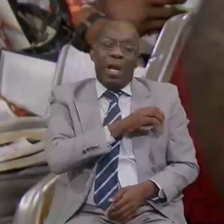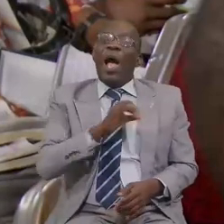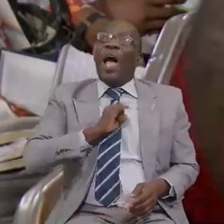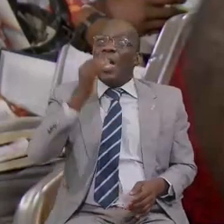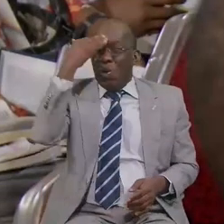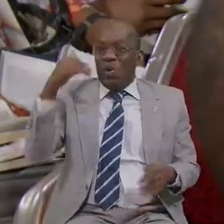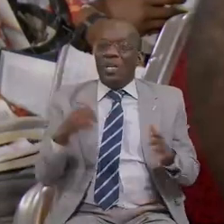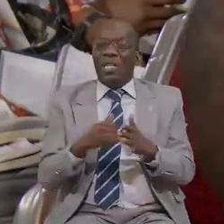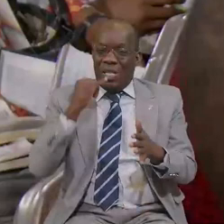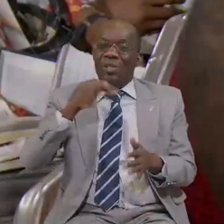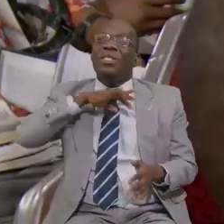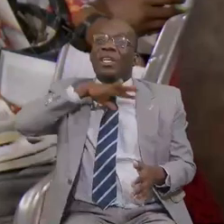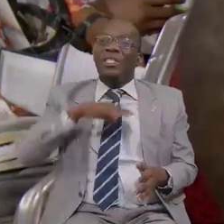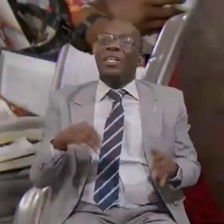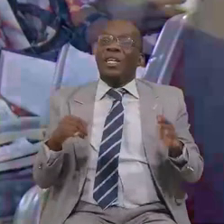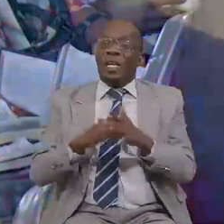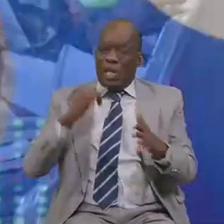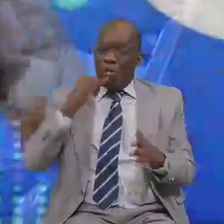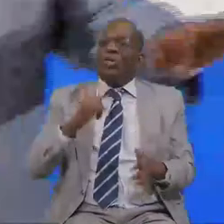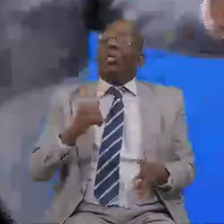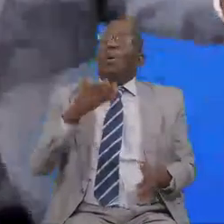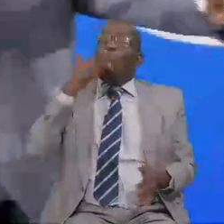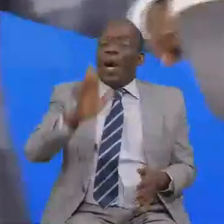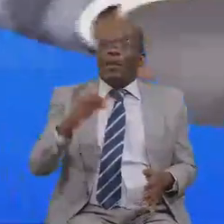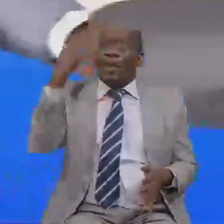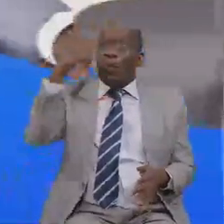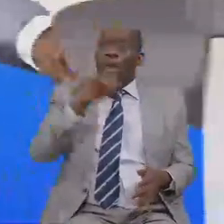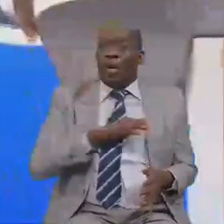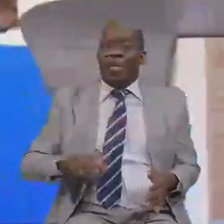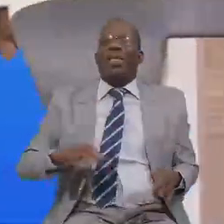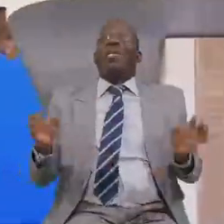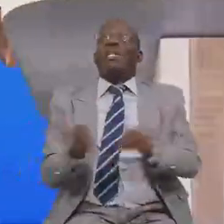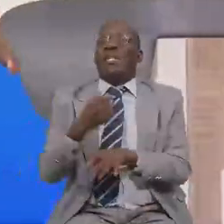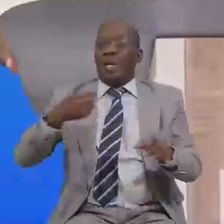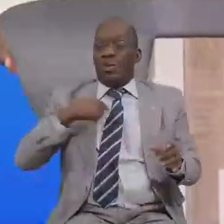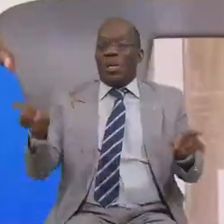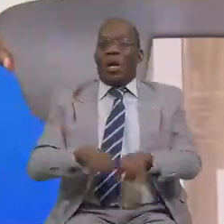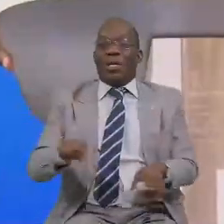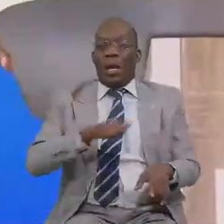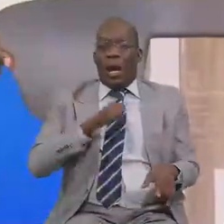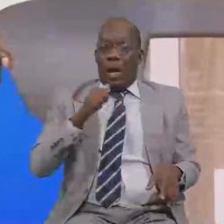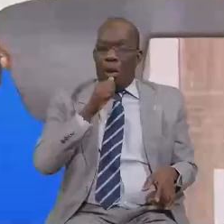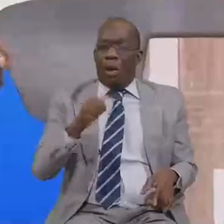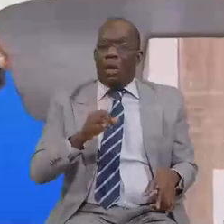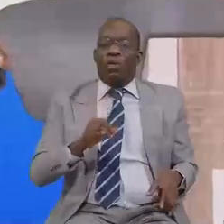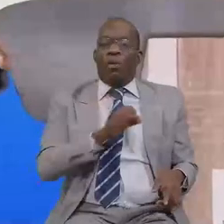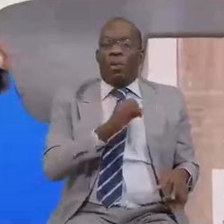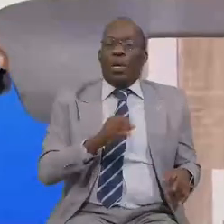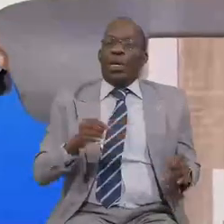Que c'est dépravé. Mais Christ, prends-moi tel que je suis. Non. Il ne te prend pas tel que tu es. Il te